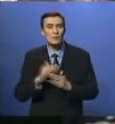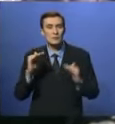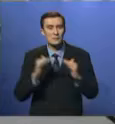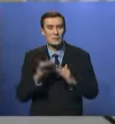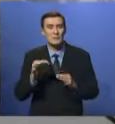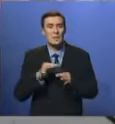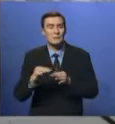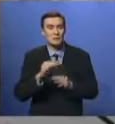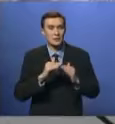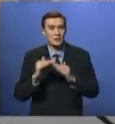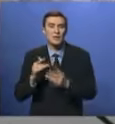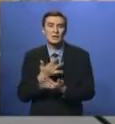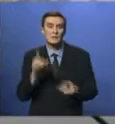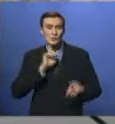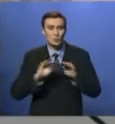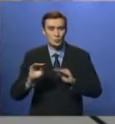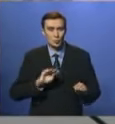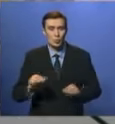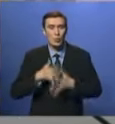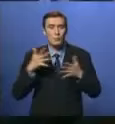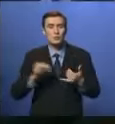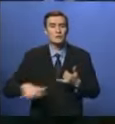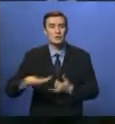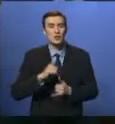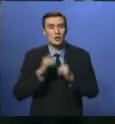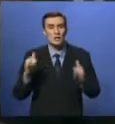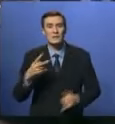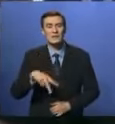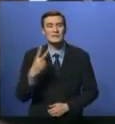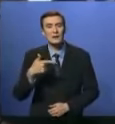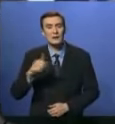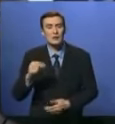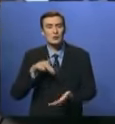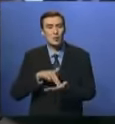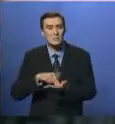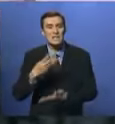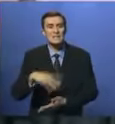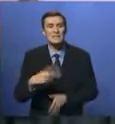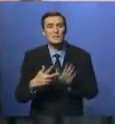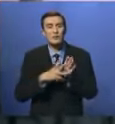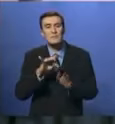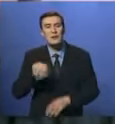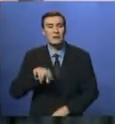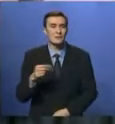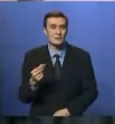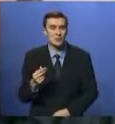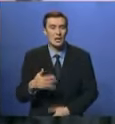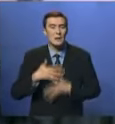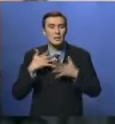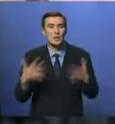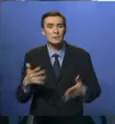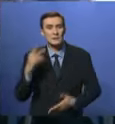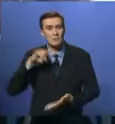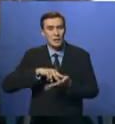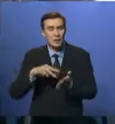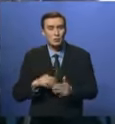объекты инфраструктуры. Общая площадь расширения – 22 гектара, стоимость проекта – 38 миллиардов тенге. Масштабный